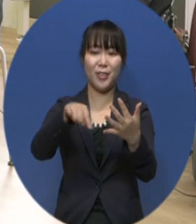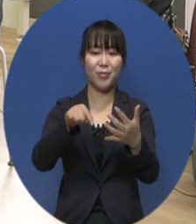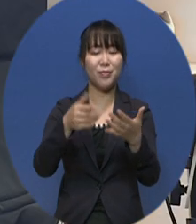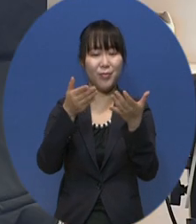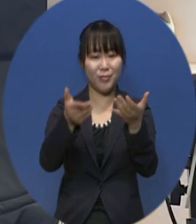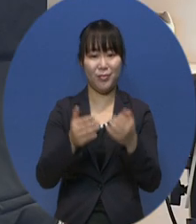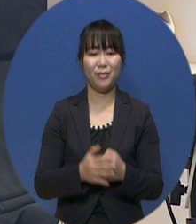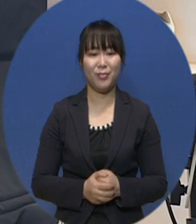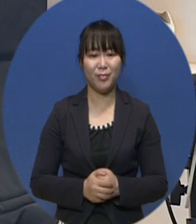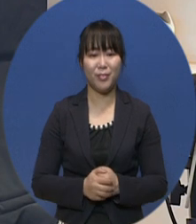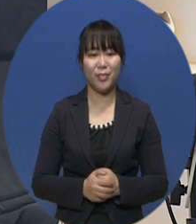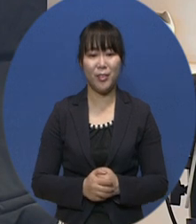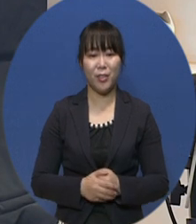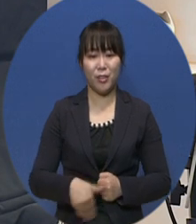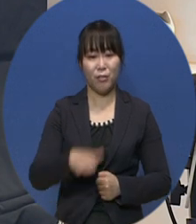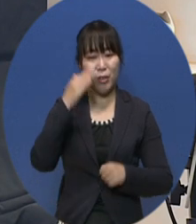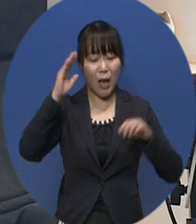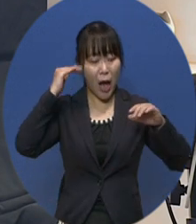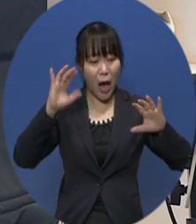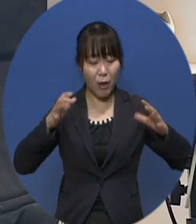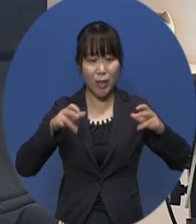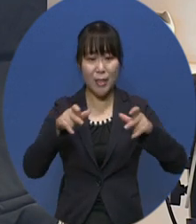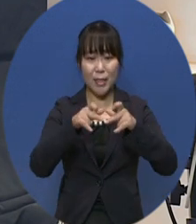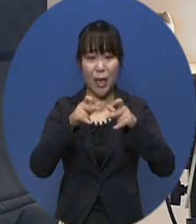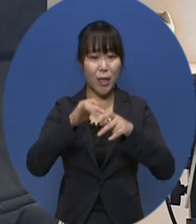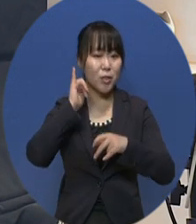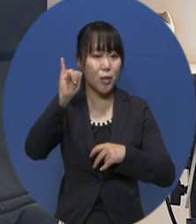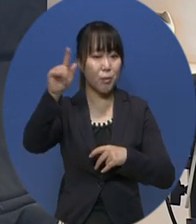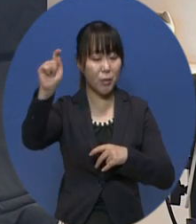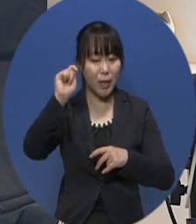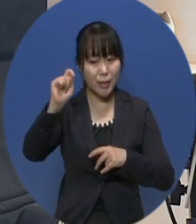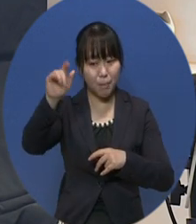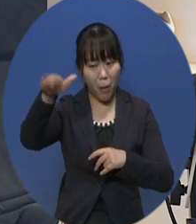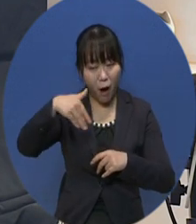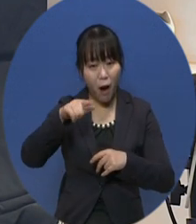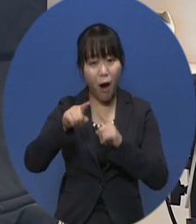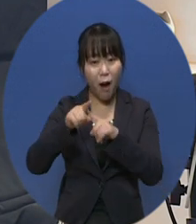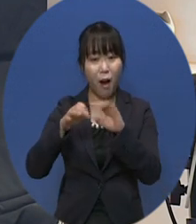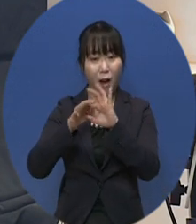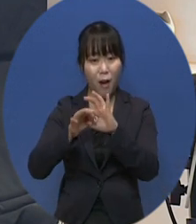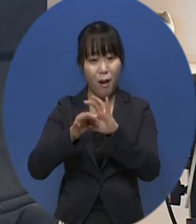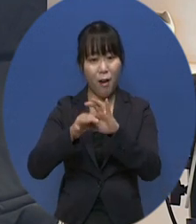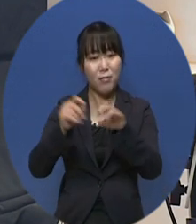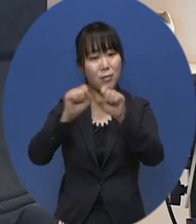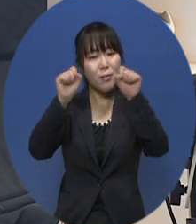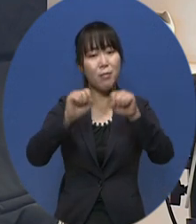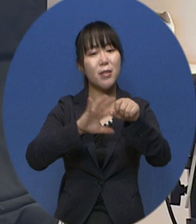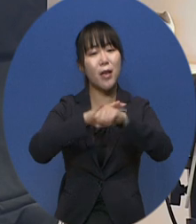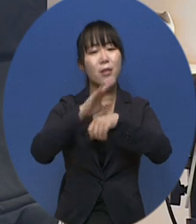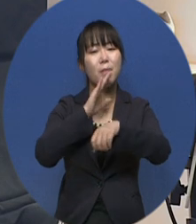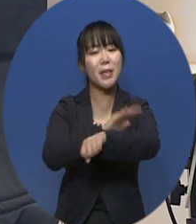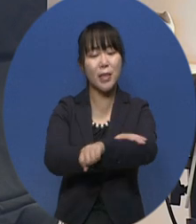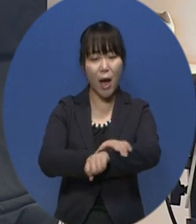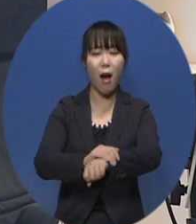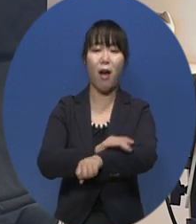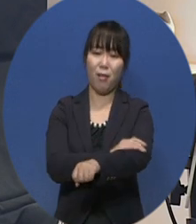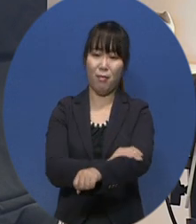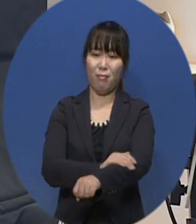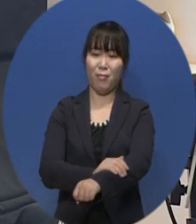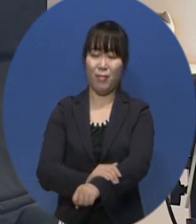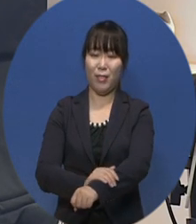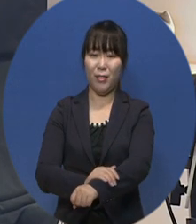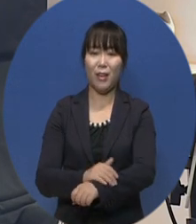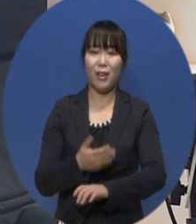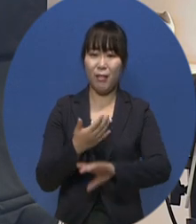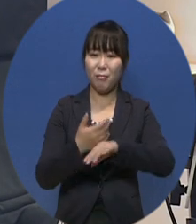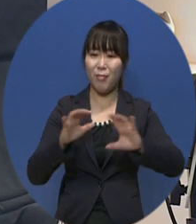네. 우리나라가 이제 장애인 콜택시 시스템이 정말 굉장히 세계에 자랑할 만하게 잘 돼 있긴 합니다. 잘 돼 있어요. 그래서 뭐